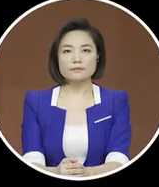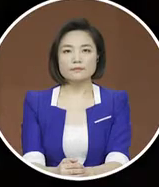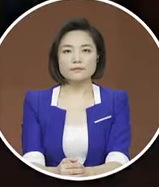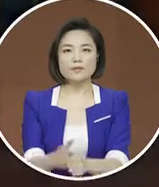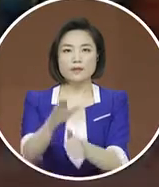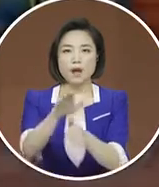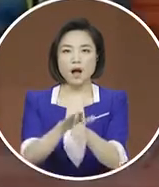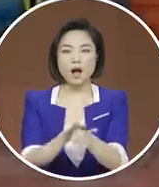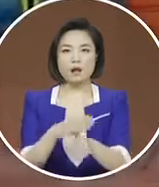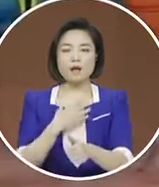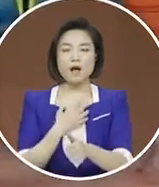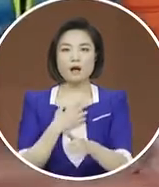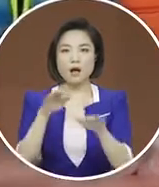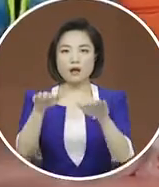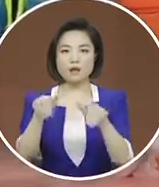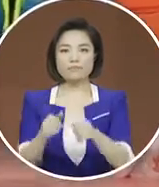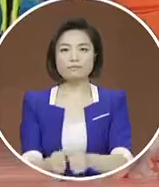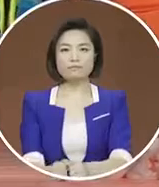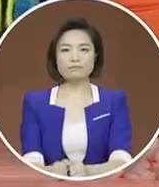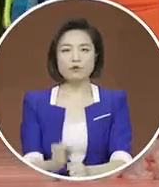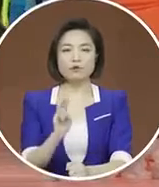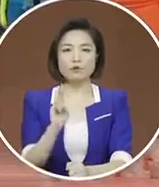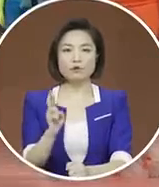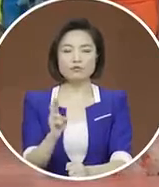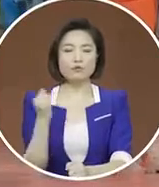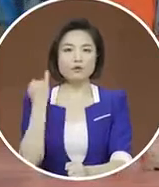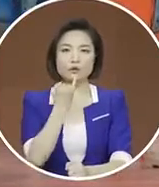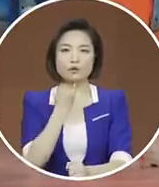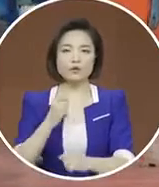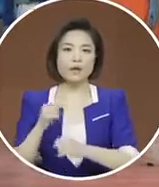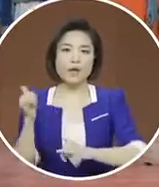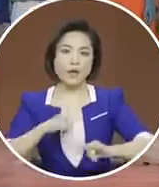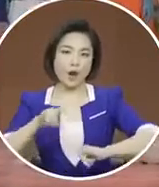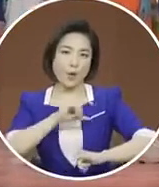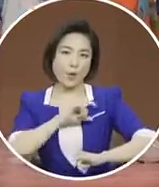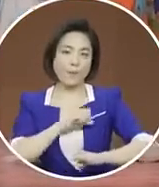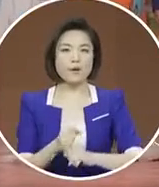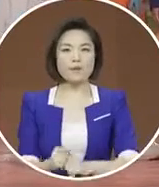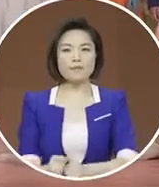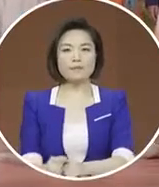爱的感召。这是一个由听障演员表演的节目，